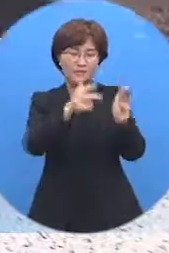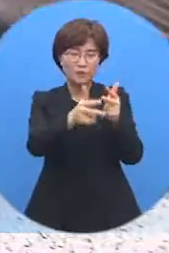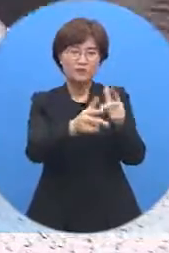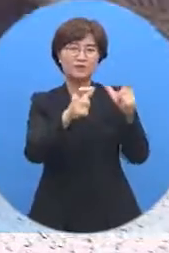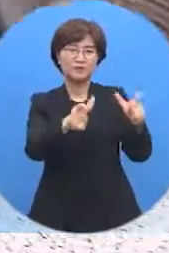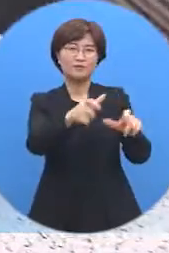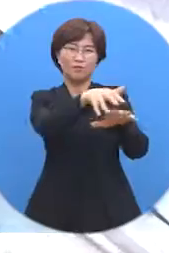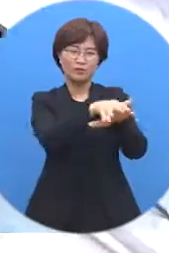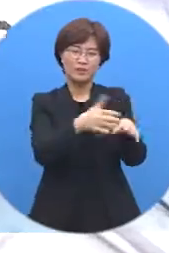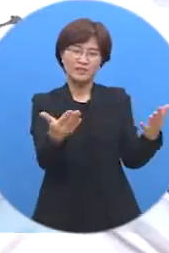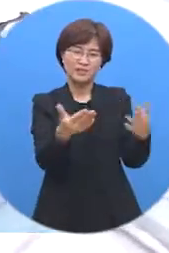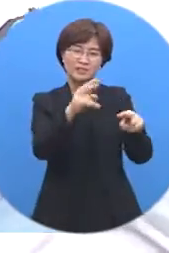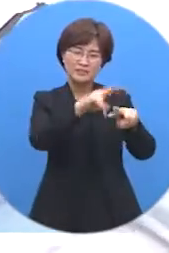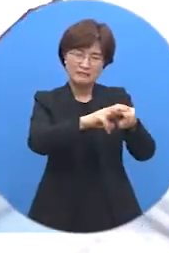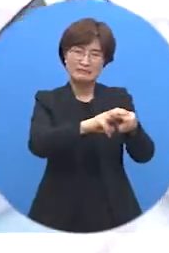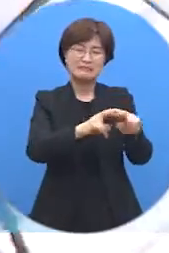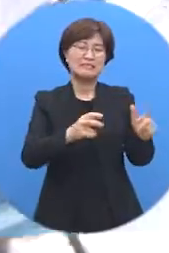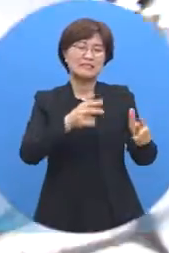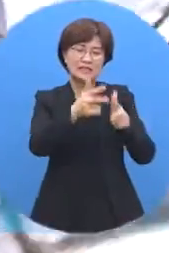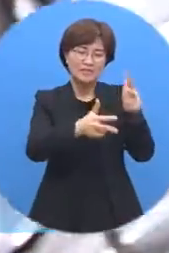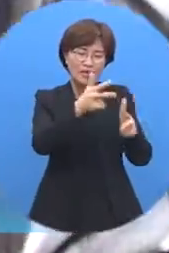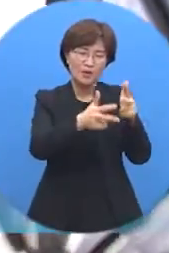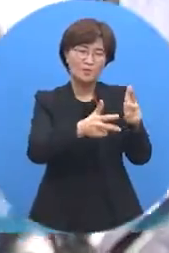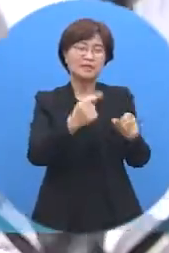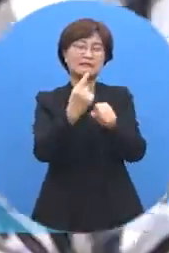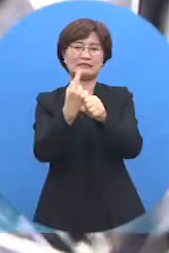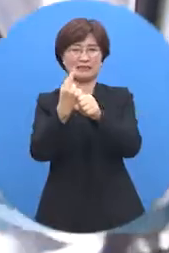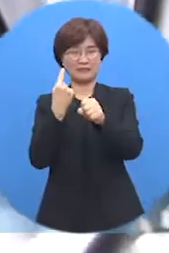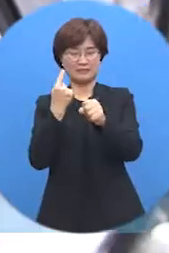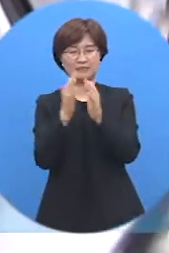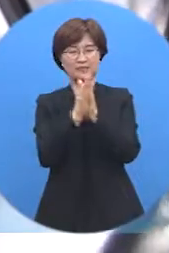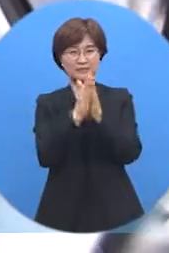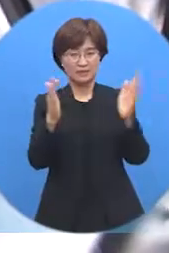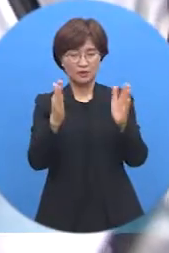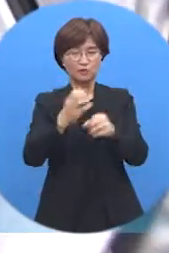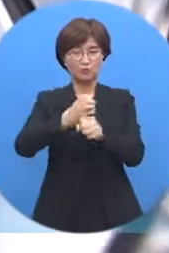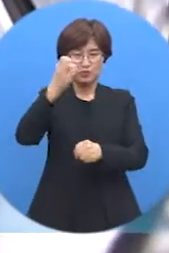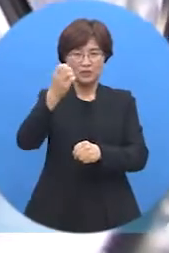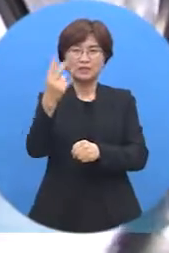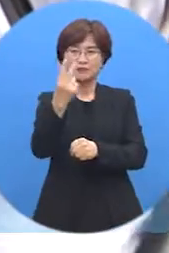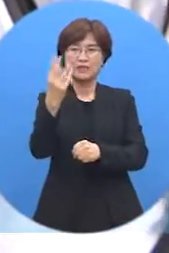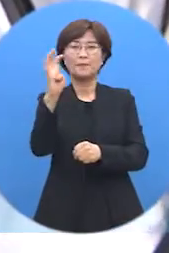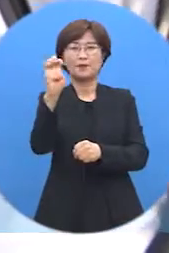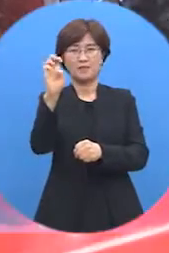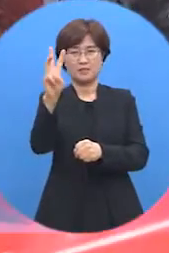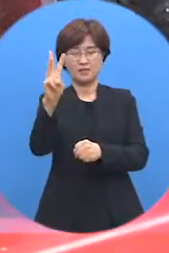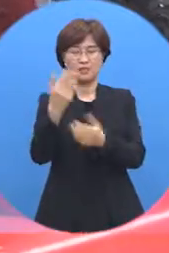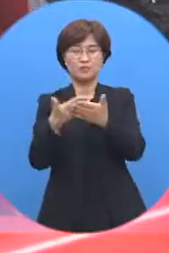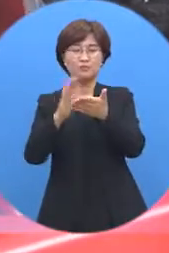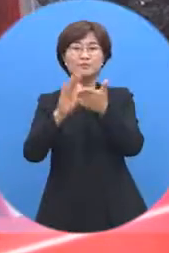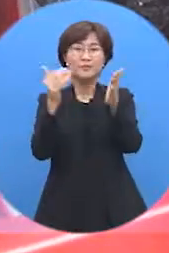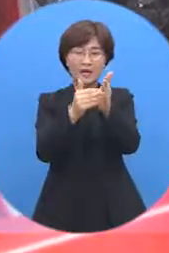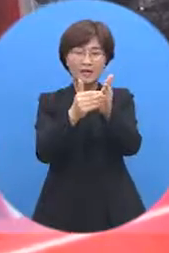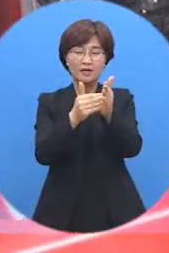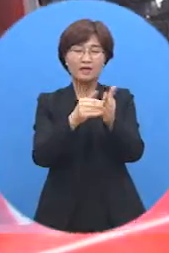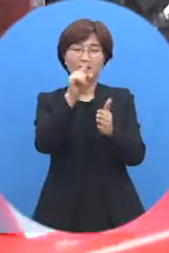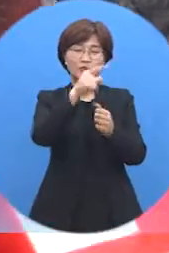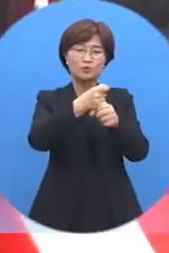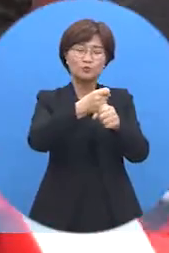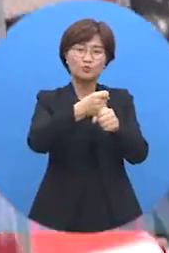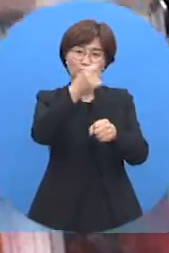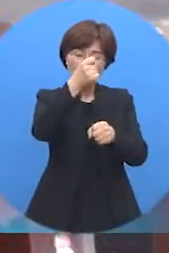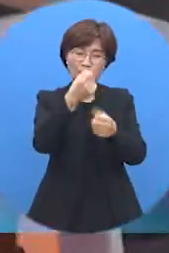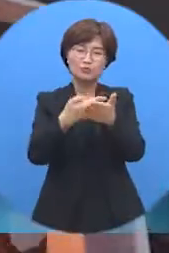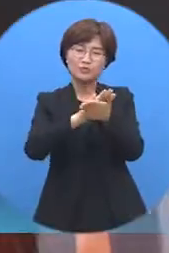사업은 지역 공동체 일자리 사업의 일환으로 2017년에 시작해 우산 2,043개를 수리했습니다.